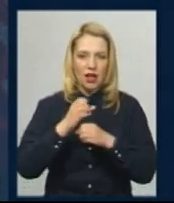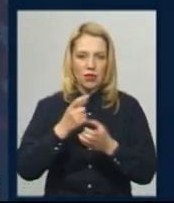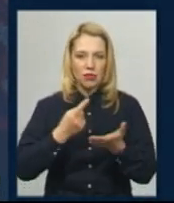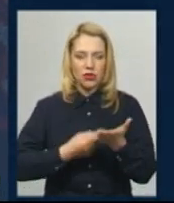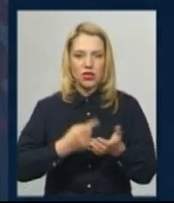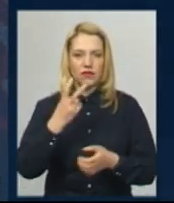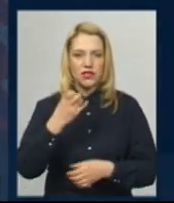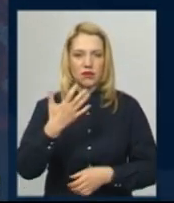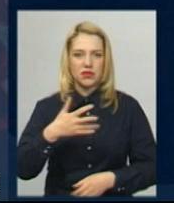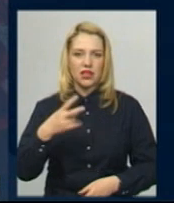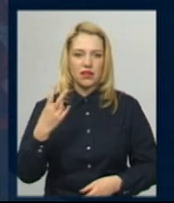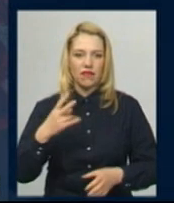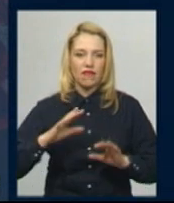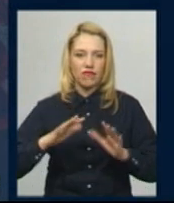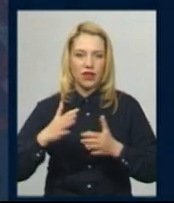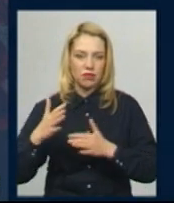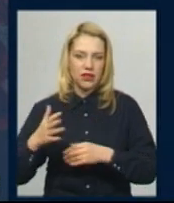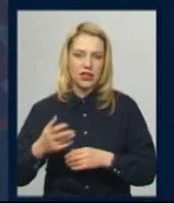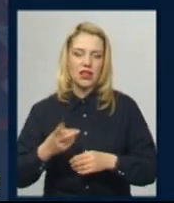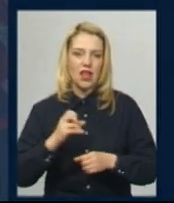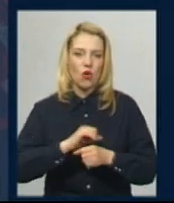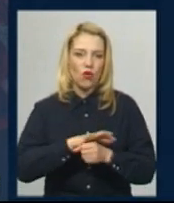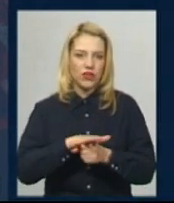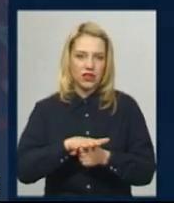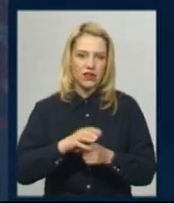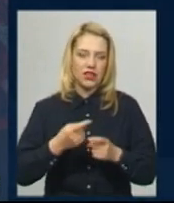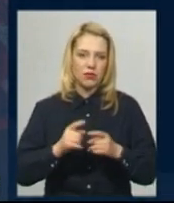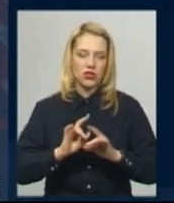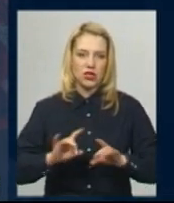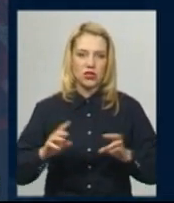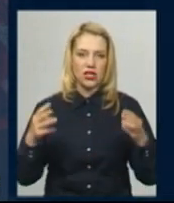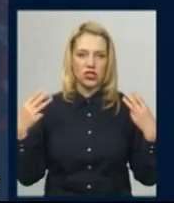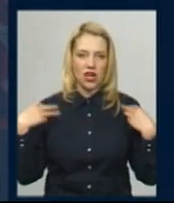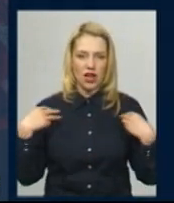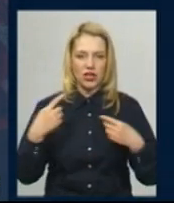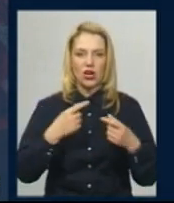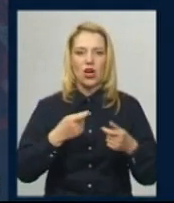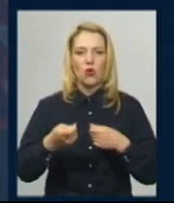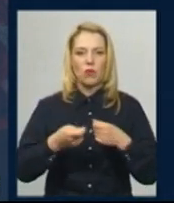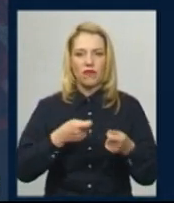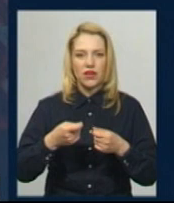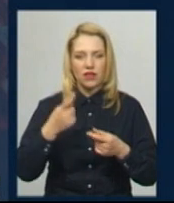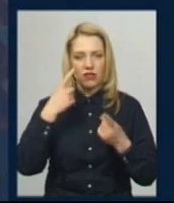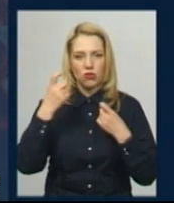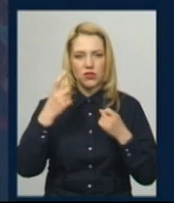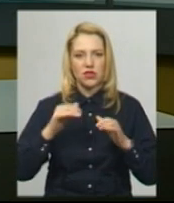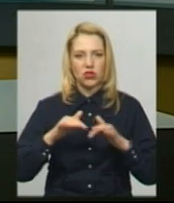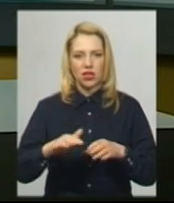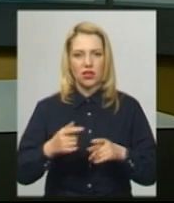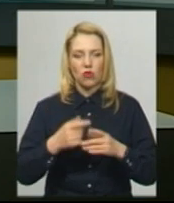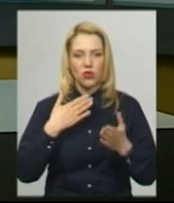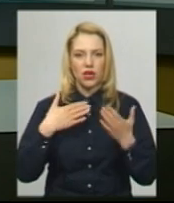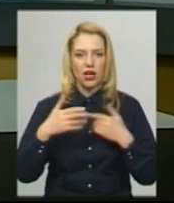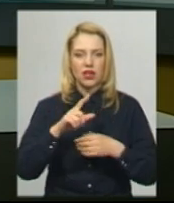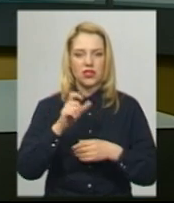випадки на ковід-19. Про це Суспільному розповіла начальниця управління інформаційної діяльності та комунікації з